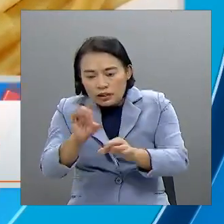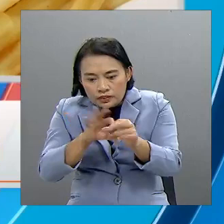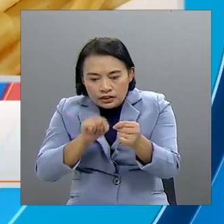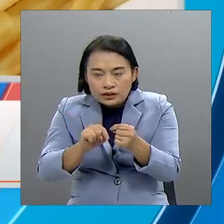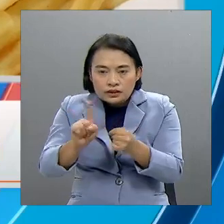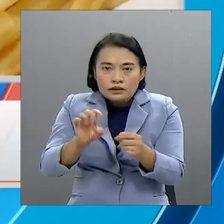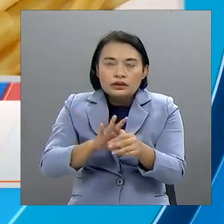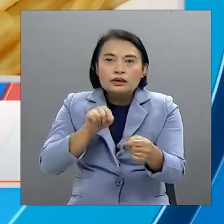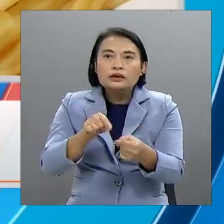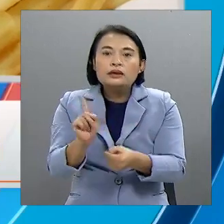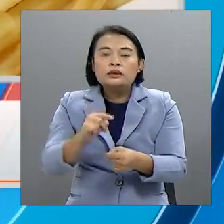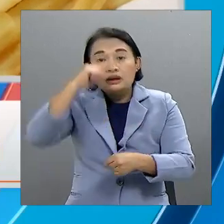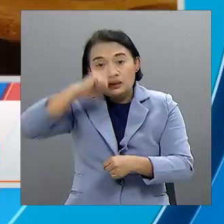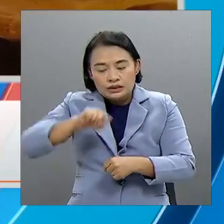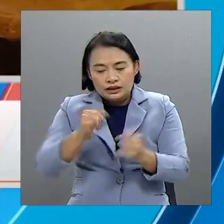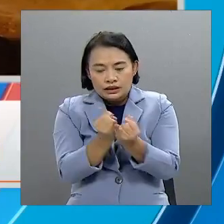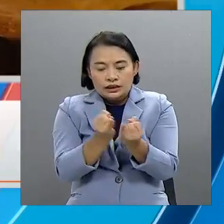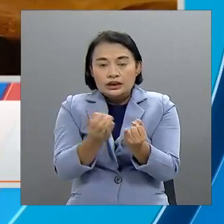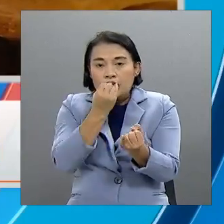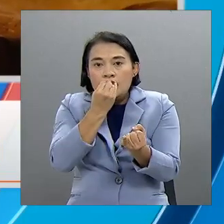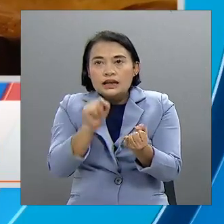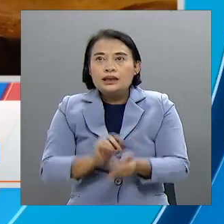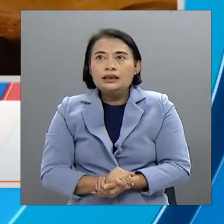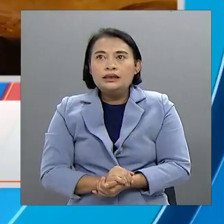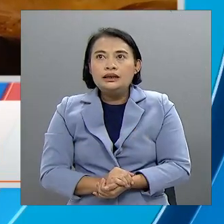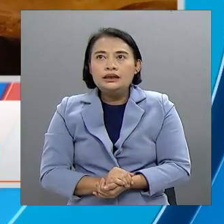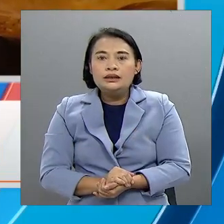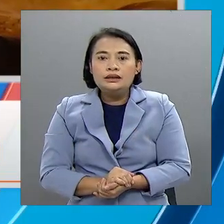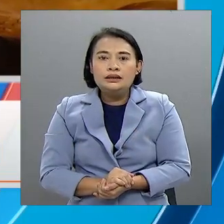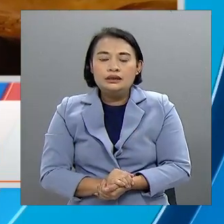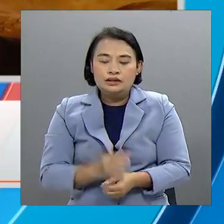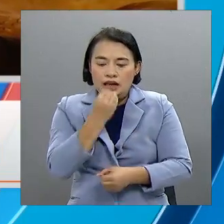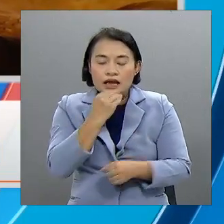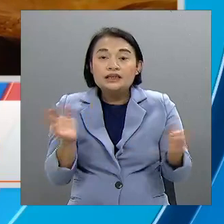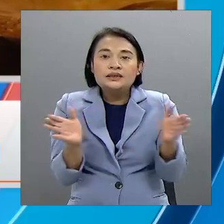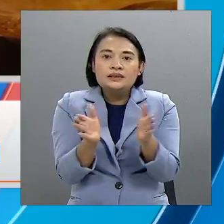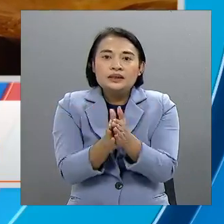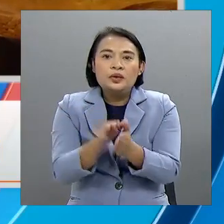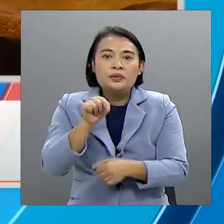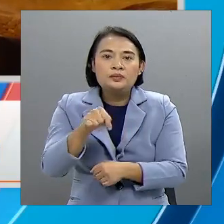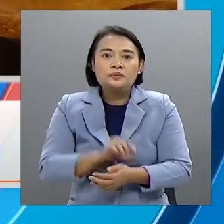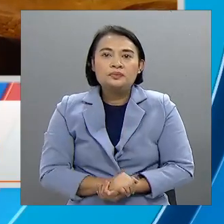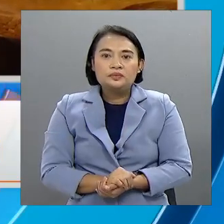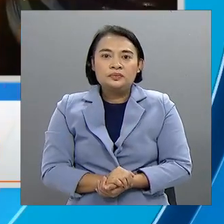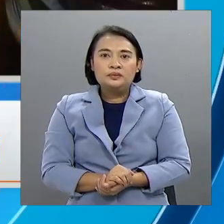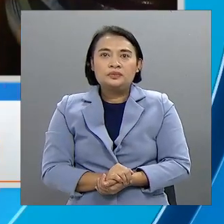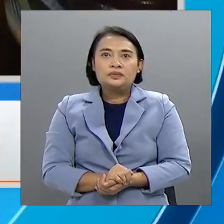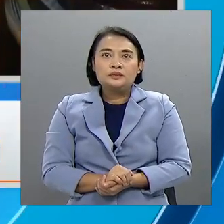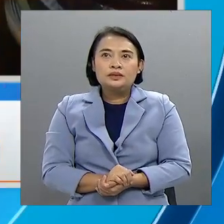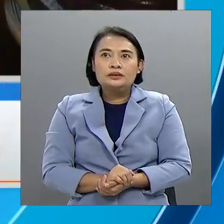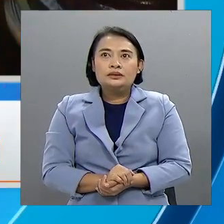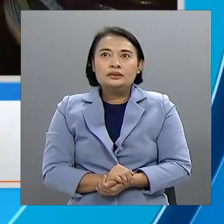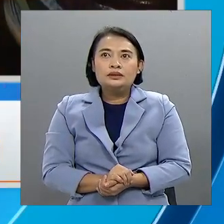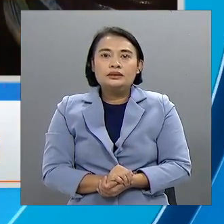แต่บ้านเราก็จะชินกับการที่แบบ กินเลย อย่างต้องแบบมาอยู่รวมกันไง บางทีอยากกินแกงเขียวหวานก่อนก็ตักเลยหรือเห็นแกงกล้วยบวชชีอร่อย